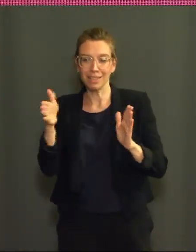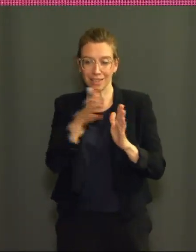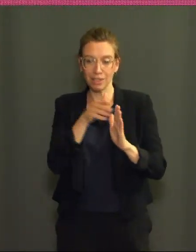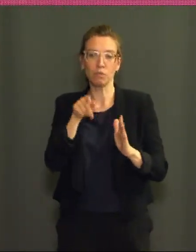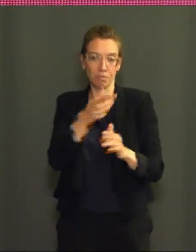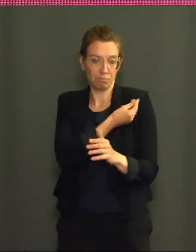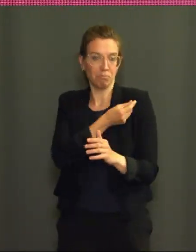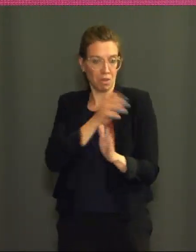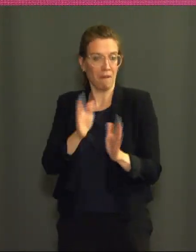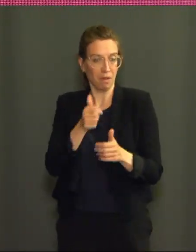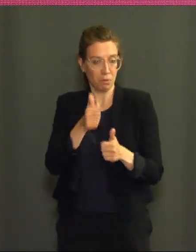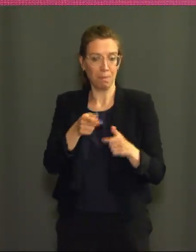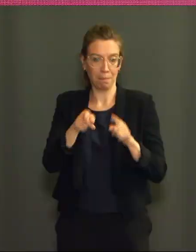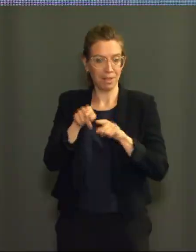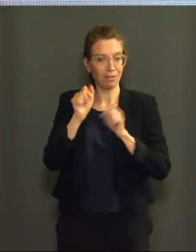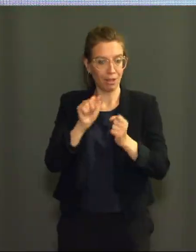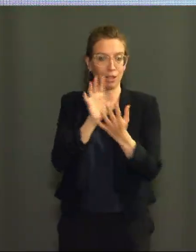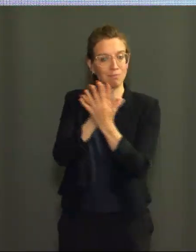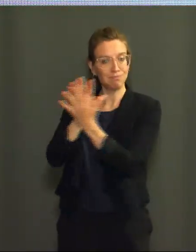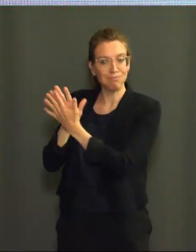De afgelopen week werden er gemiddeld